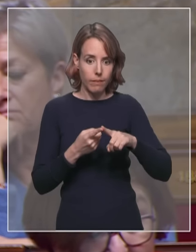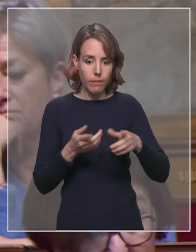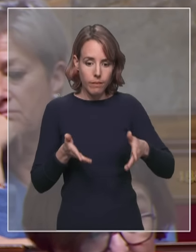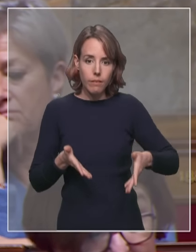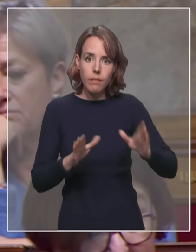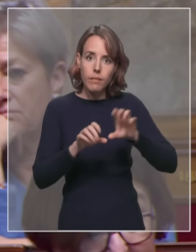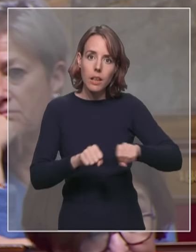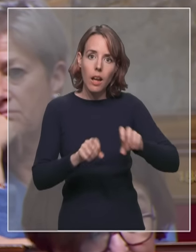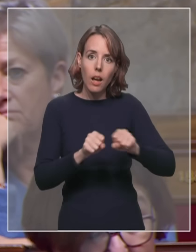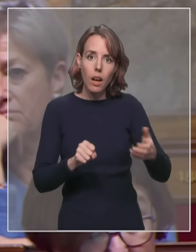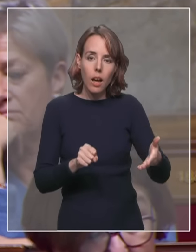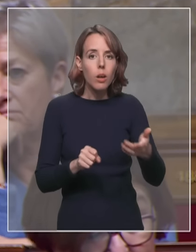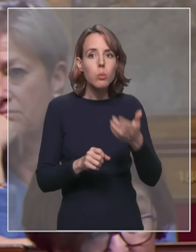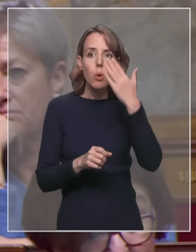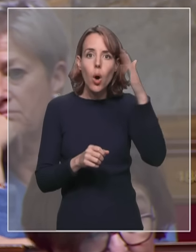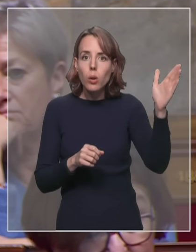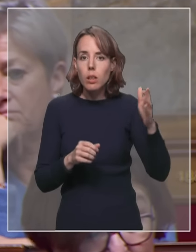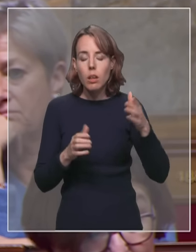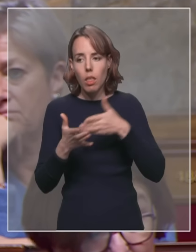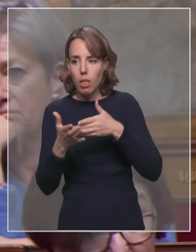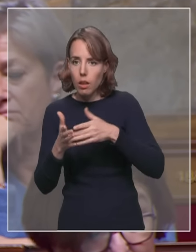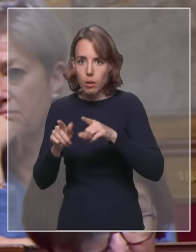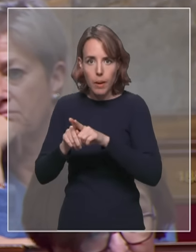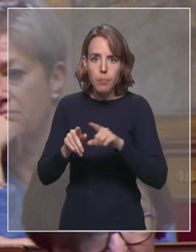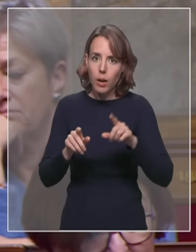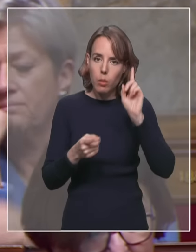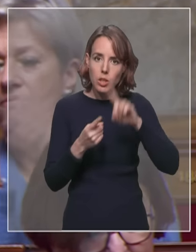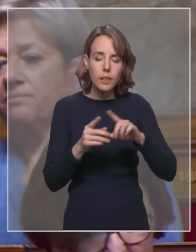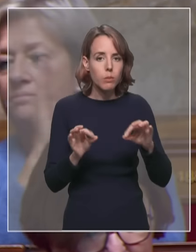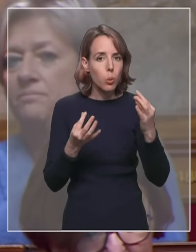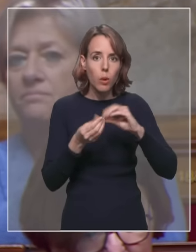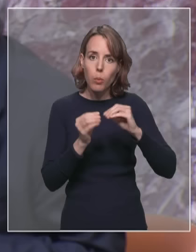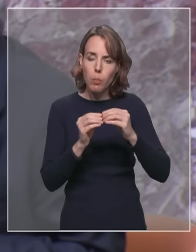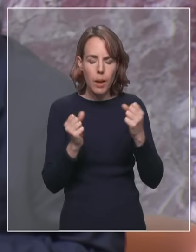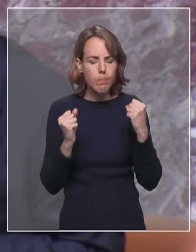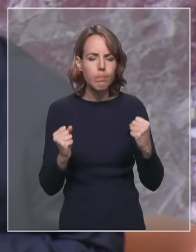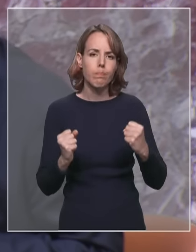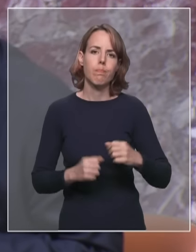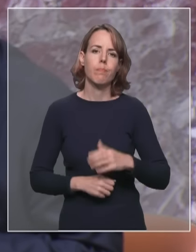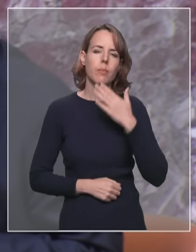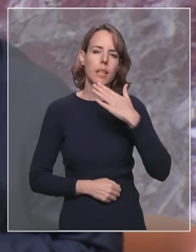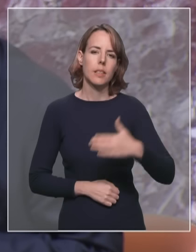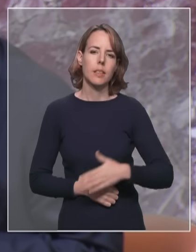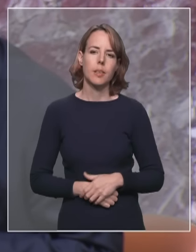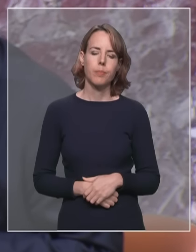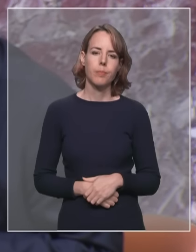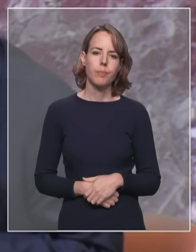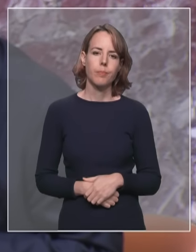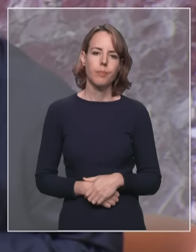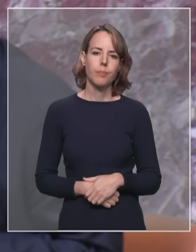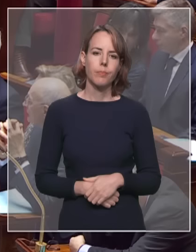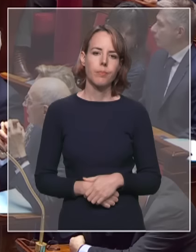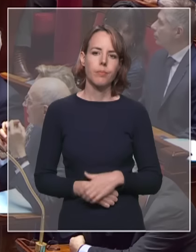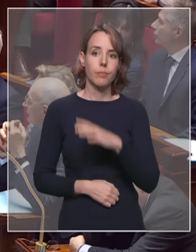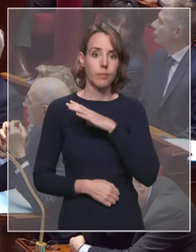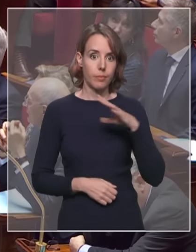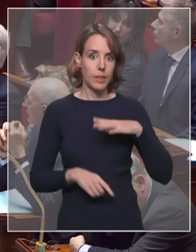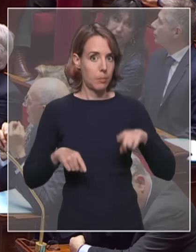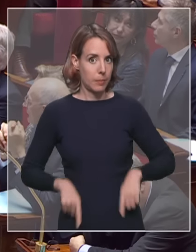se répercutent sur d'autres, puissent trouver une solution durable. Merci beaucoup. Madame la ministre.